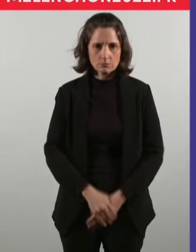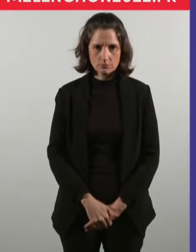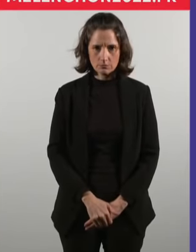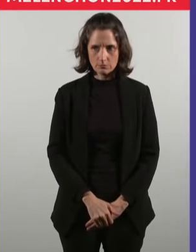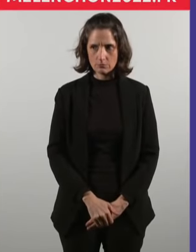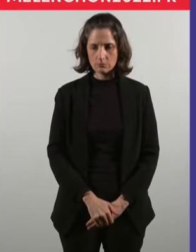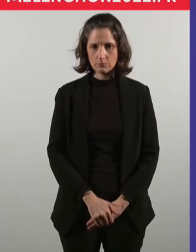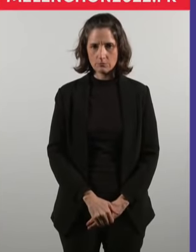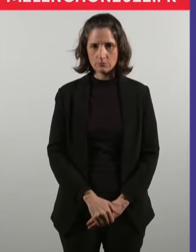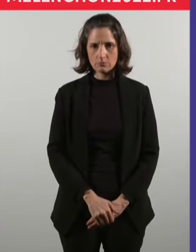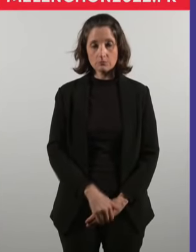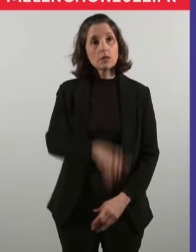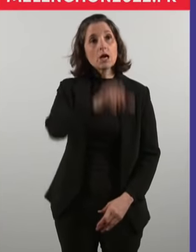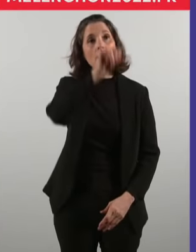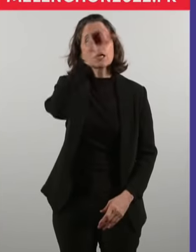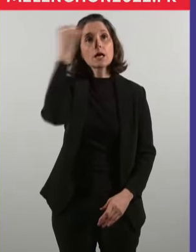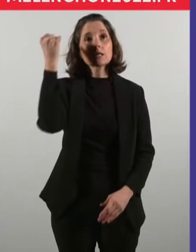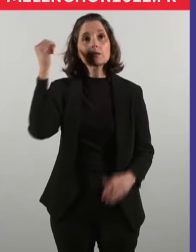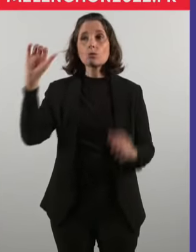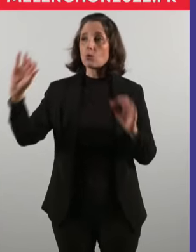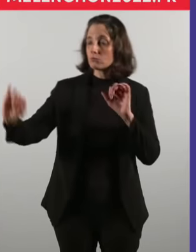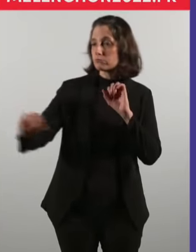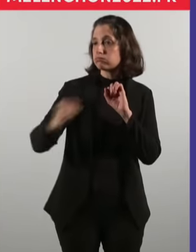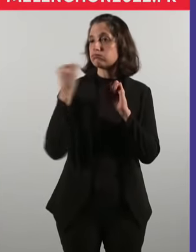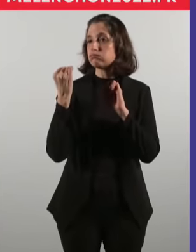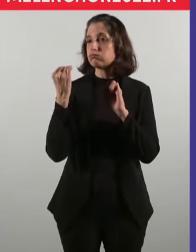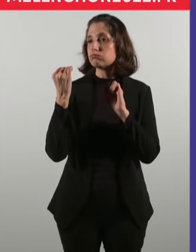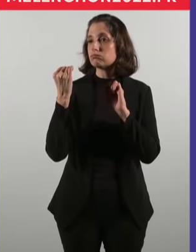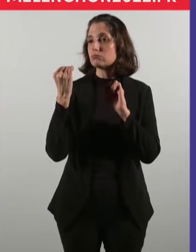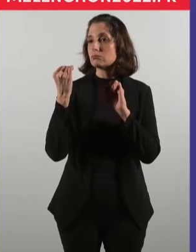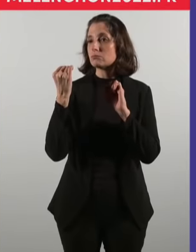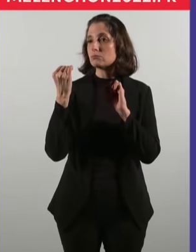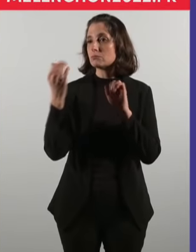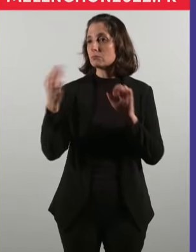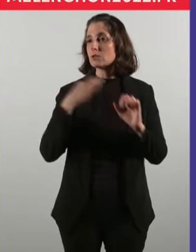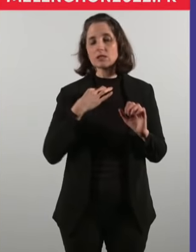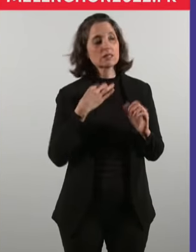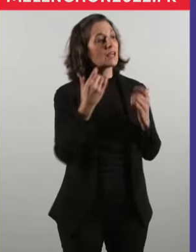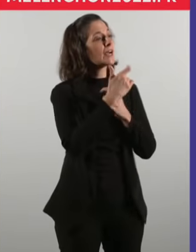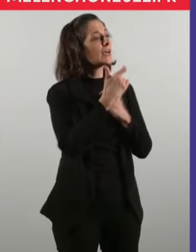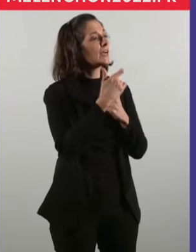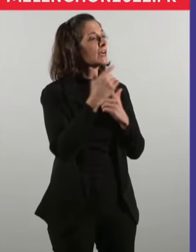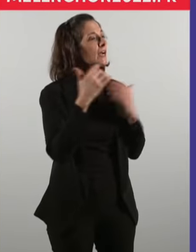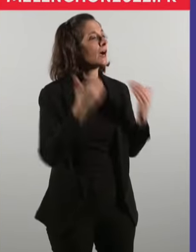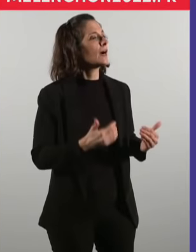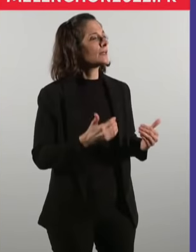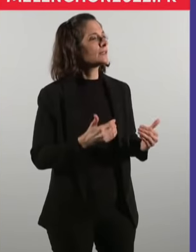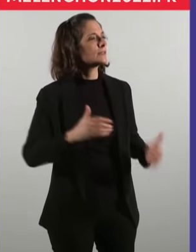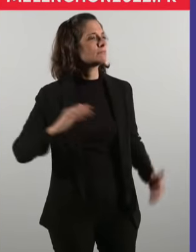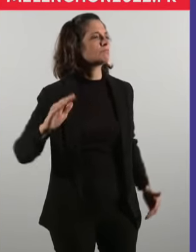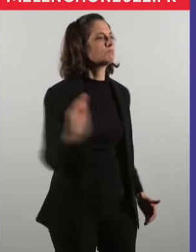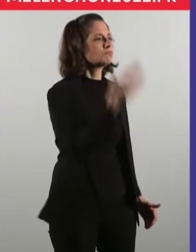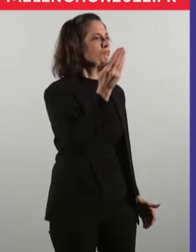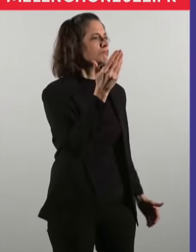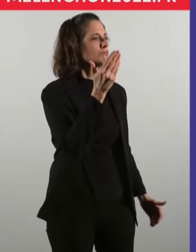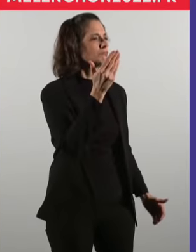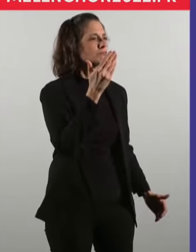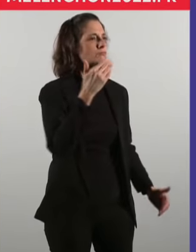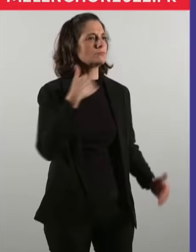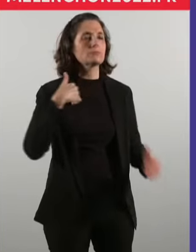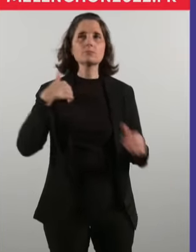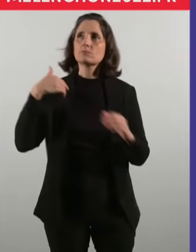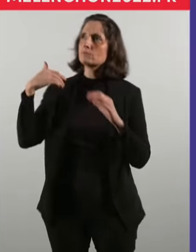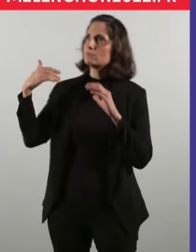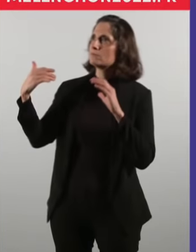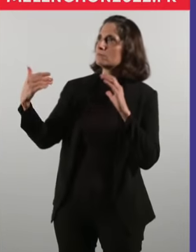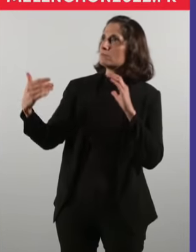et déclare « fini de rire » en me collant la première beigne, ça n'est pas la pénétration qui me terrorise, mais l'idée